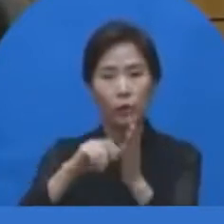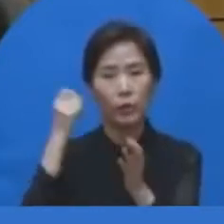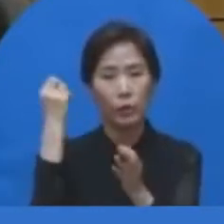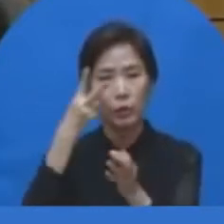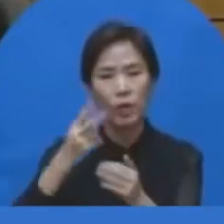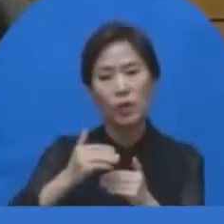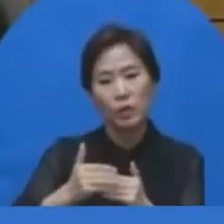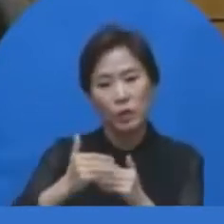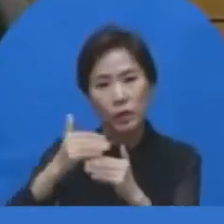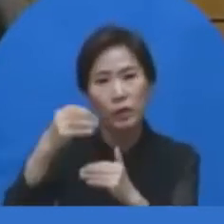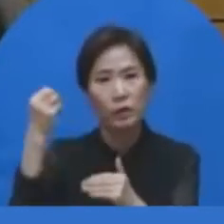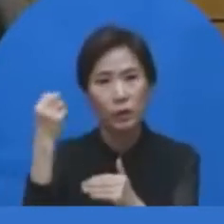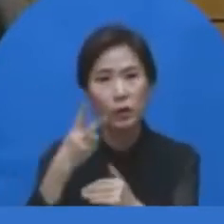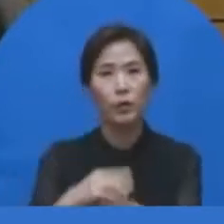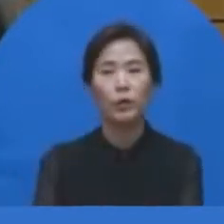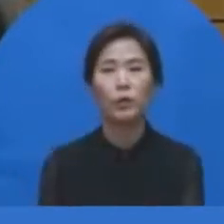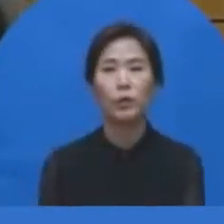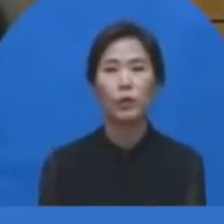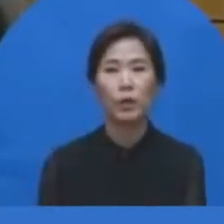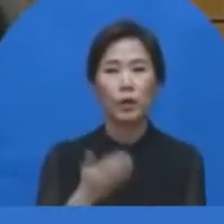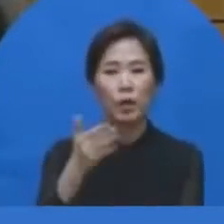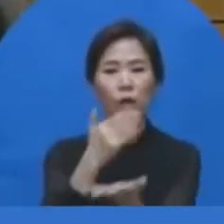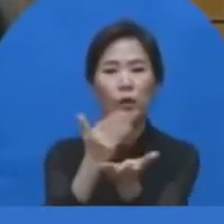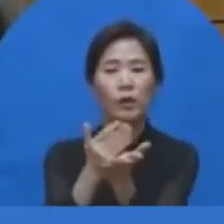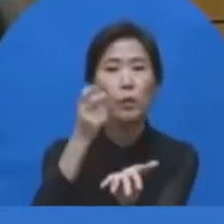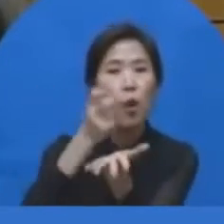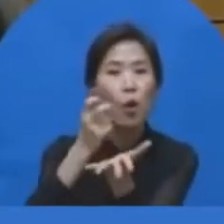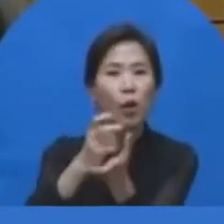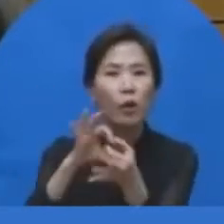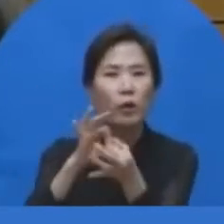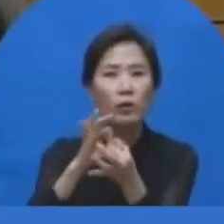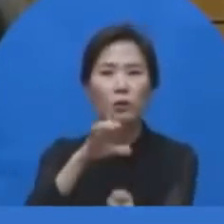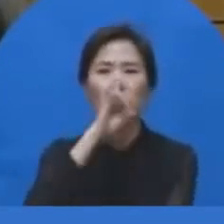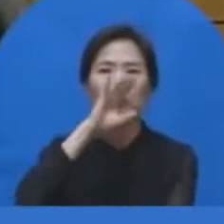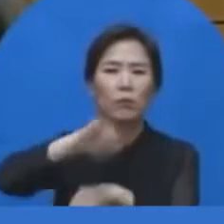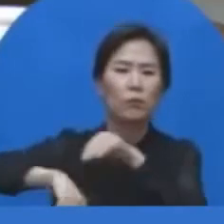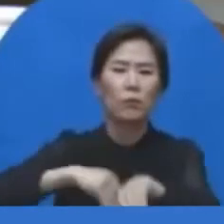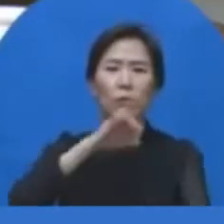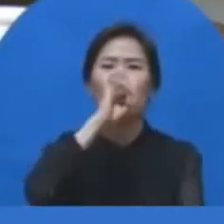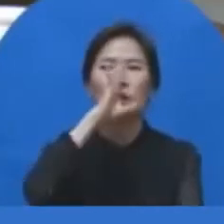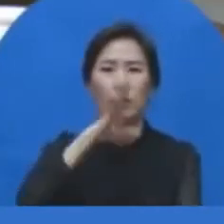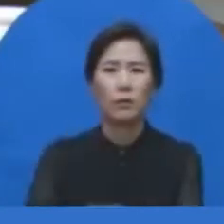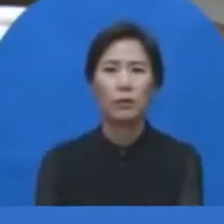절차에 관여할 수 없고 사용자에게 교섭을 요구하더라도